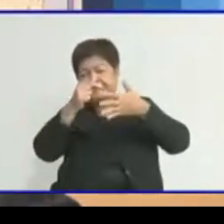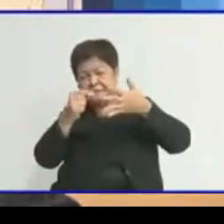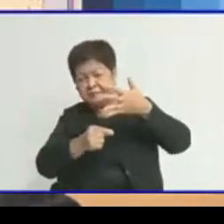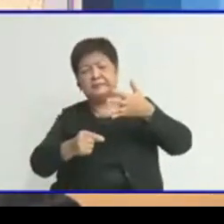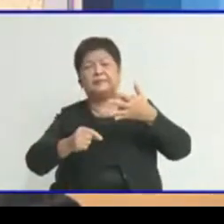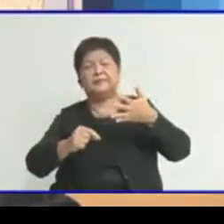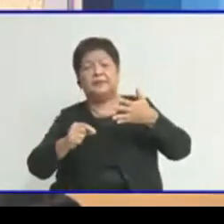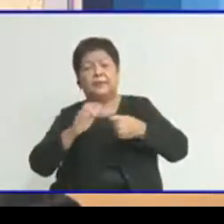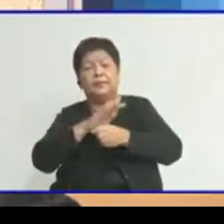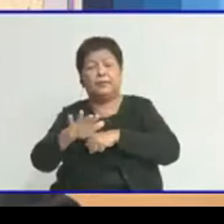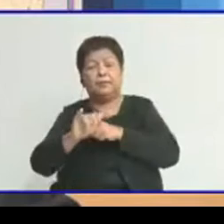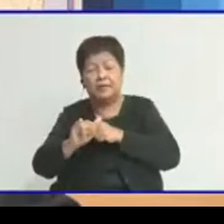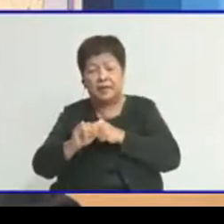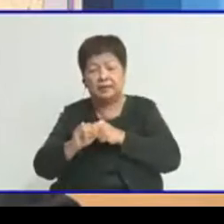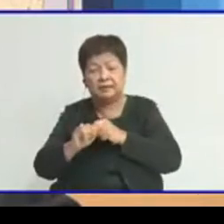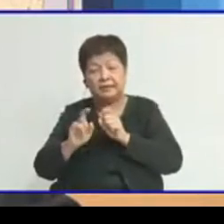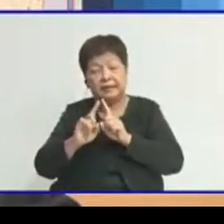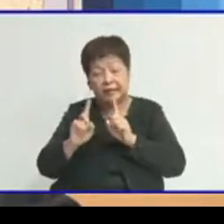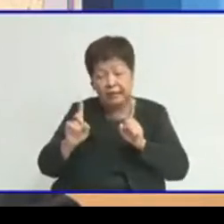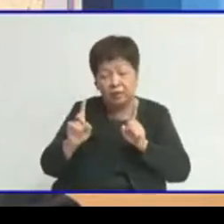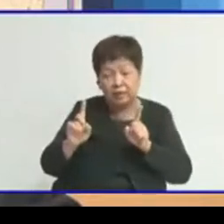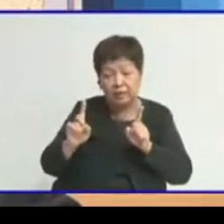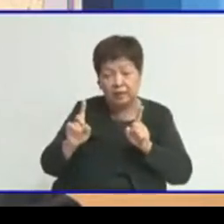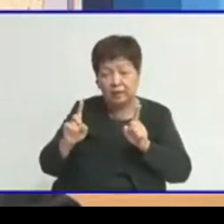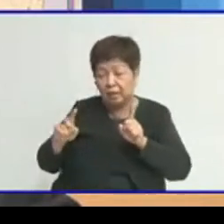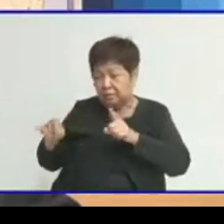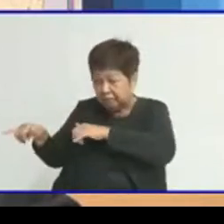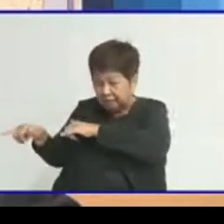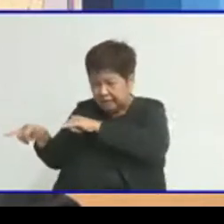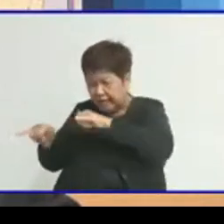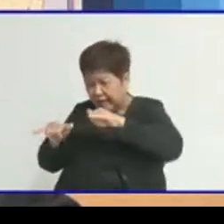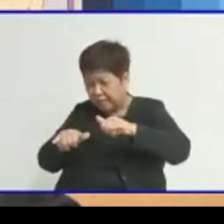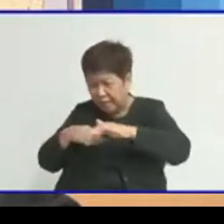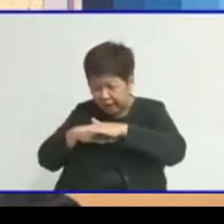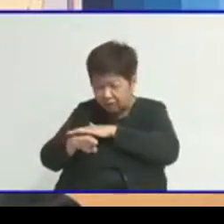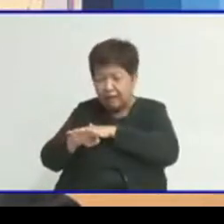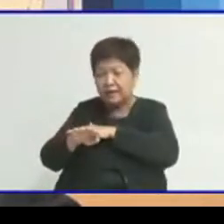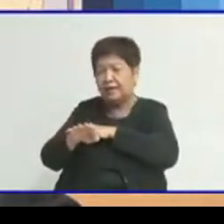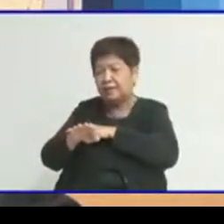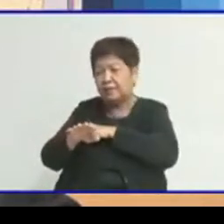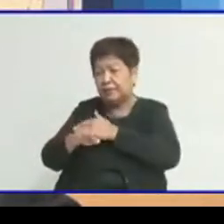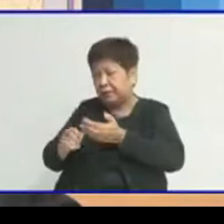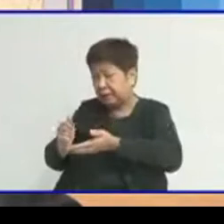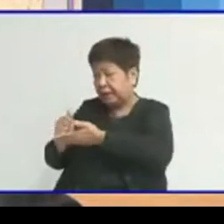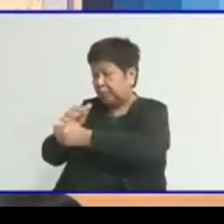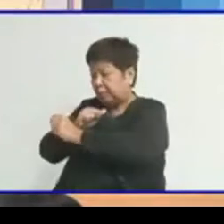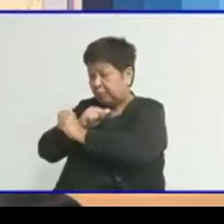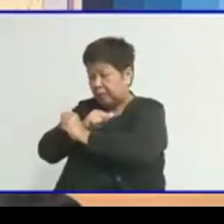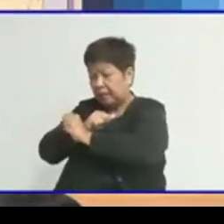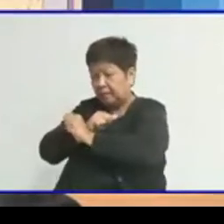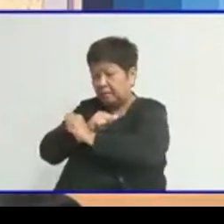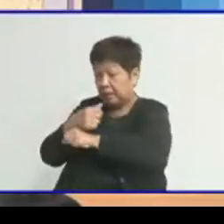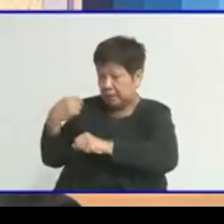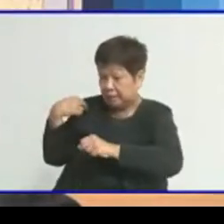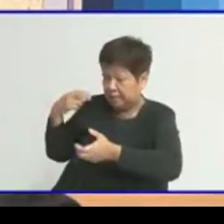มติว่าได้เป็นสถานะเป็นผู้ได้รับความคุ้มครองบุคคลต่างด้าวทั้งนั้นนะคะก็จะมีสิทธิ์มีสถานะทางกฎหมายตามกฎหมาย